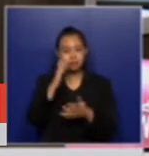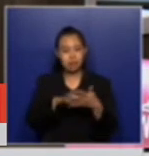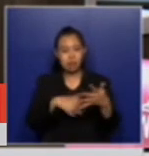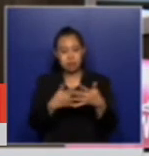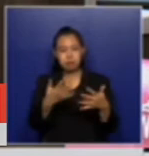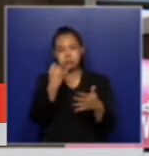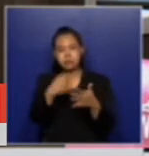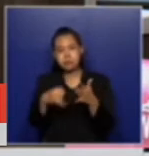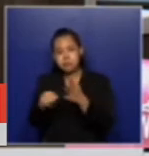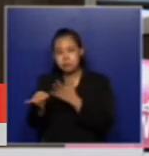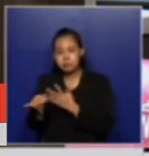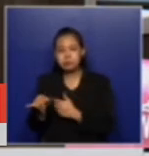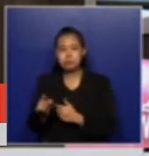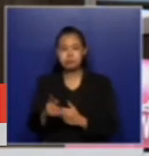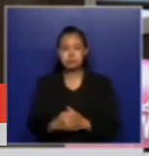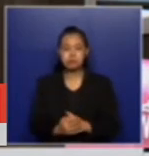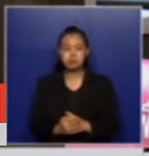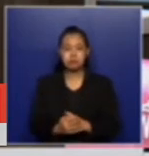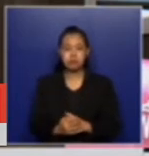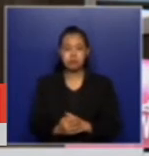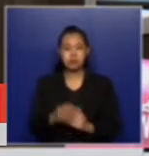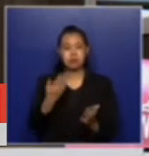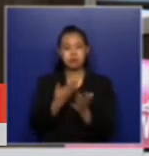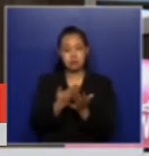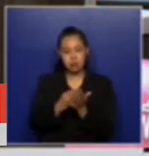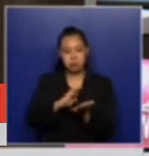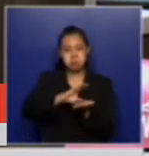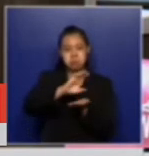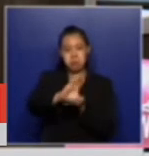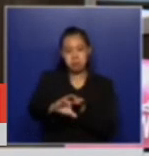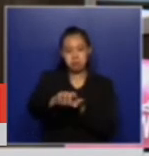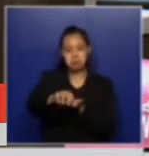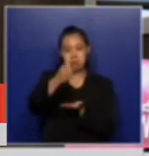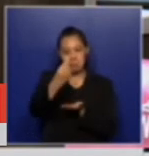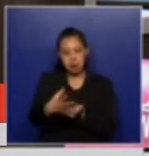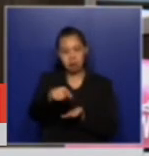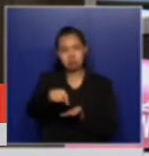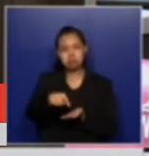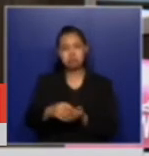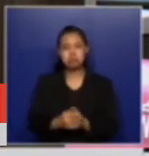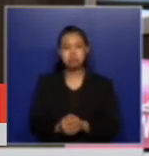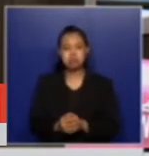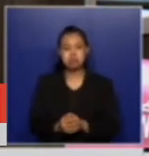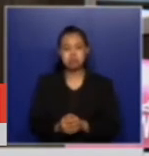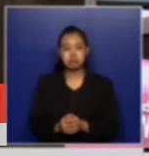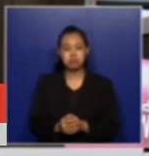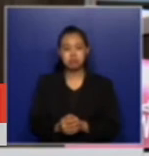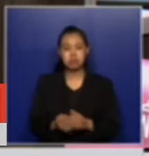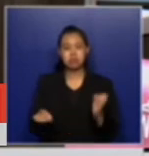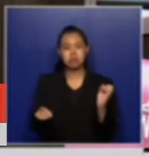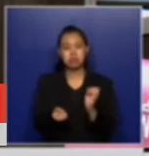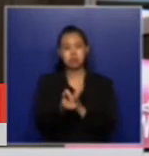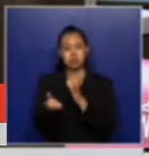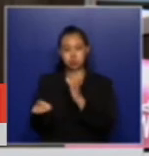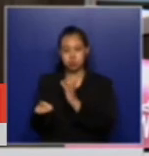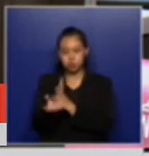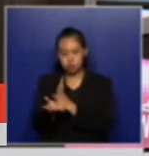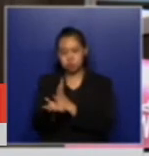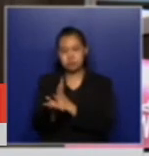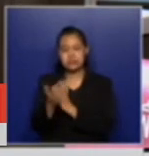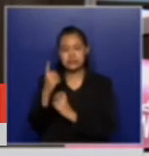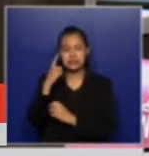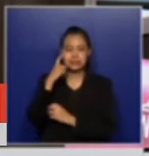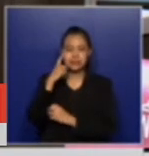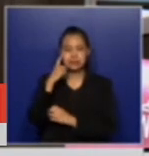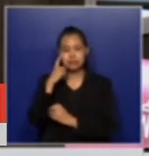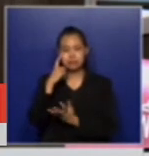ได้เป็นมาตรการที่ใช้ต้นทุนสูงเกินความจำเป็นความเสียหายที่เกิดขึ้นในเบื้องต้นนะคาดว่า